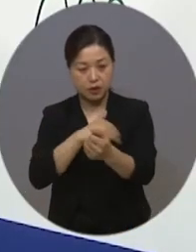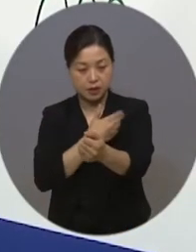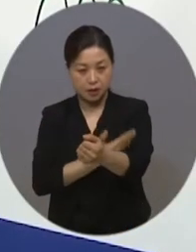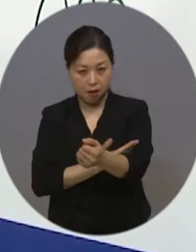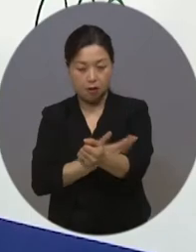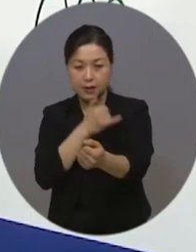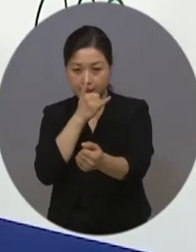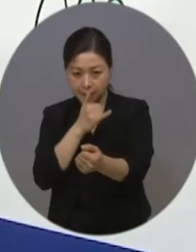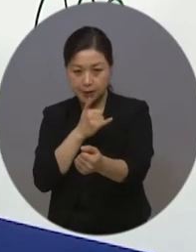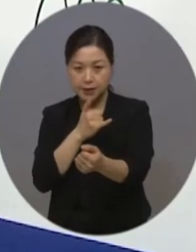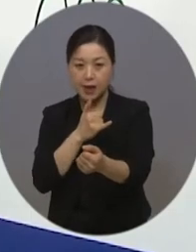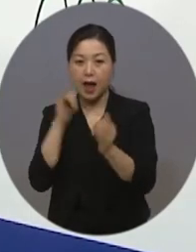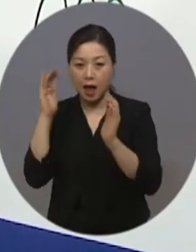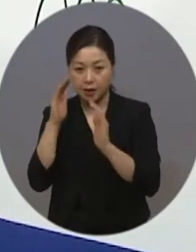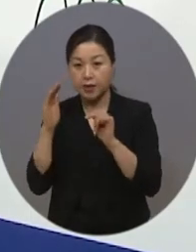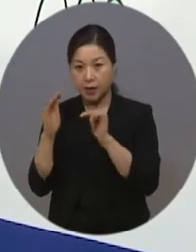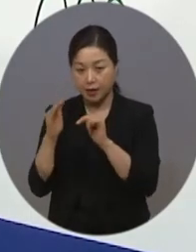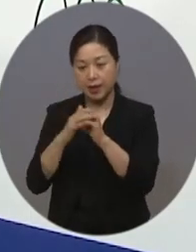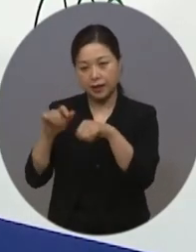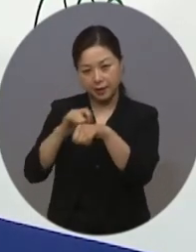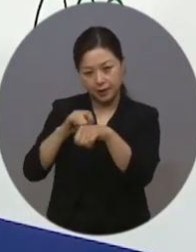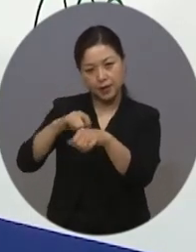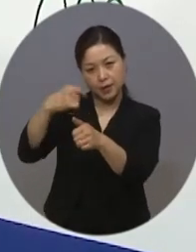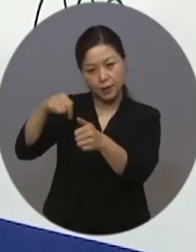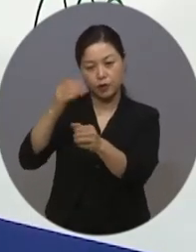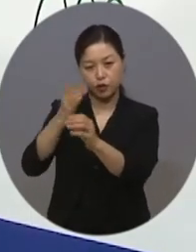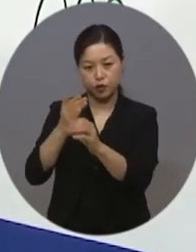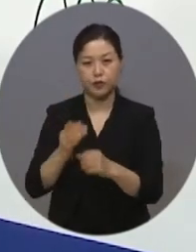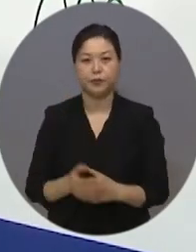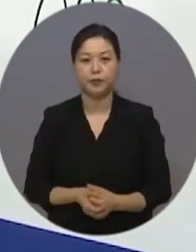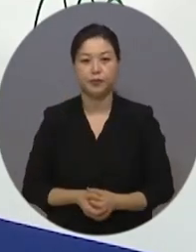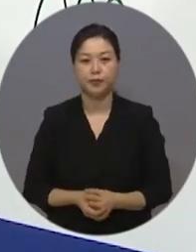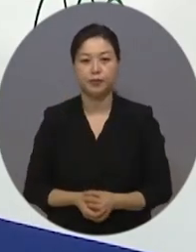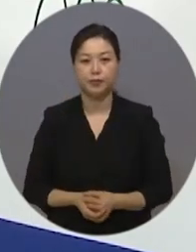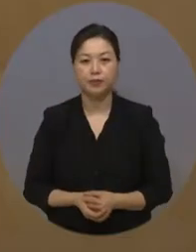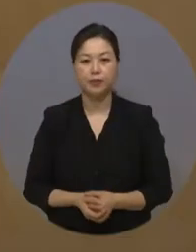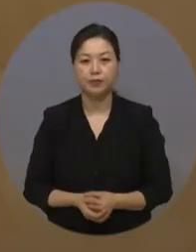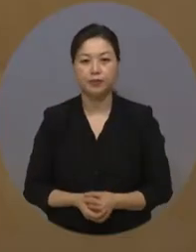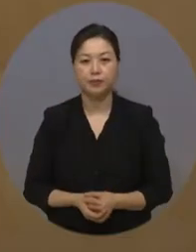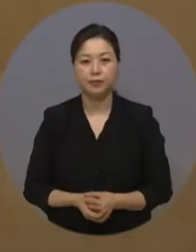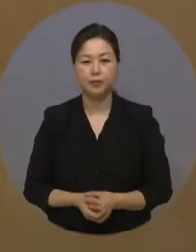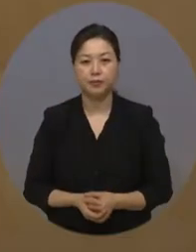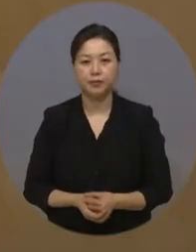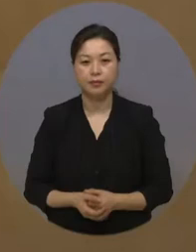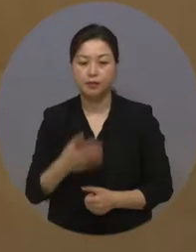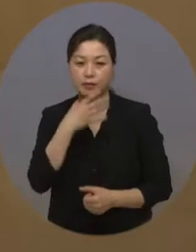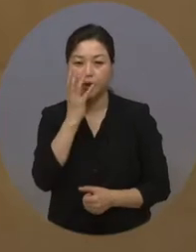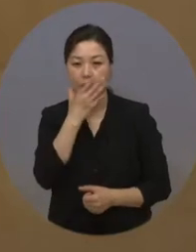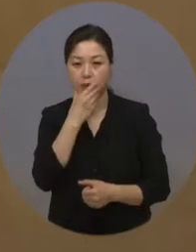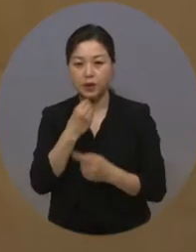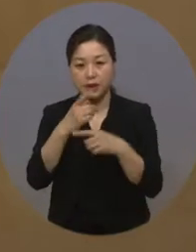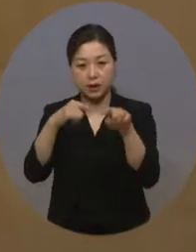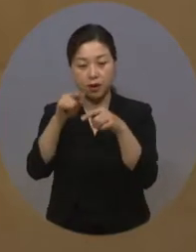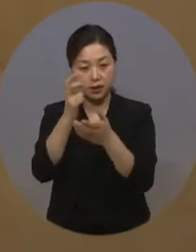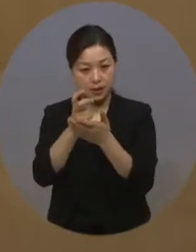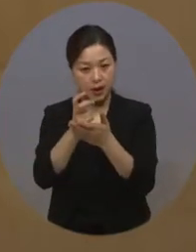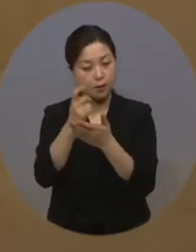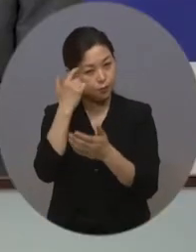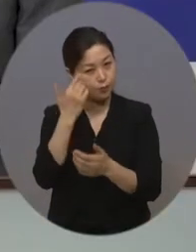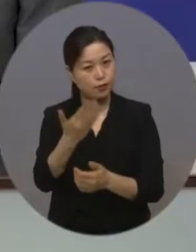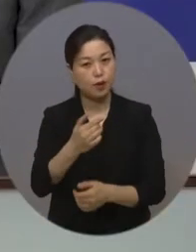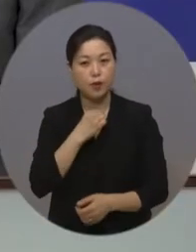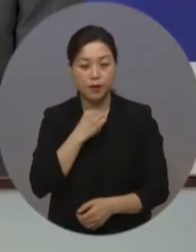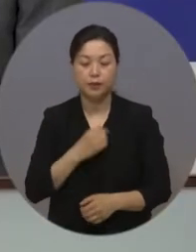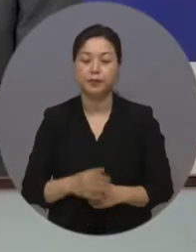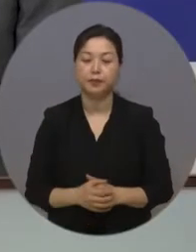능력 있는 아이들에게 저희가 특히 교육을 시키고 있습니다 아 노인복지 형태에서 갔음 여쭤볼게 있는데